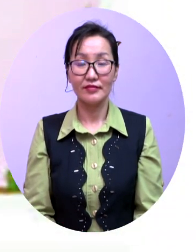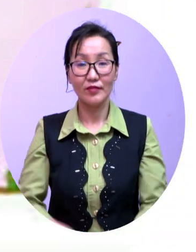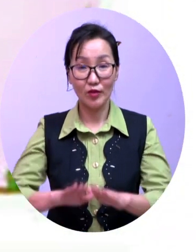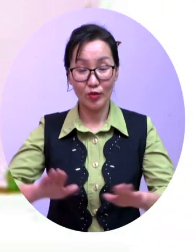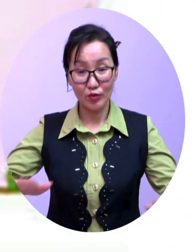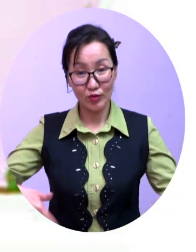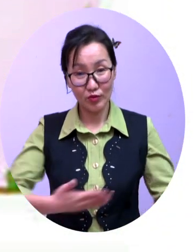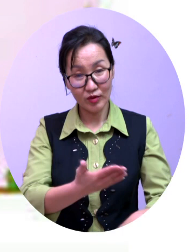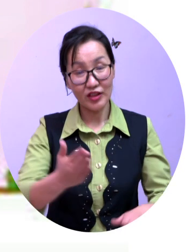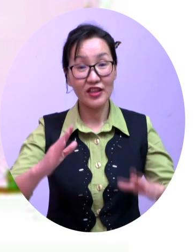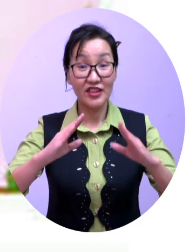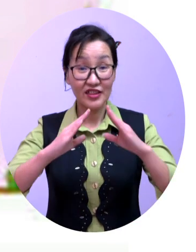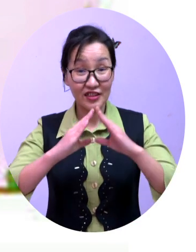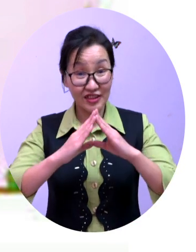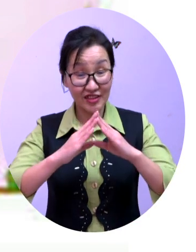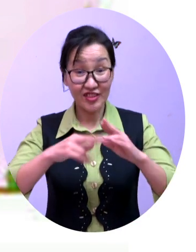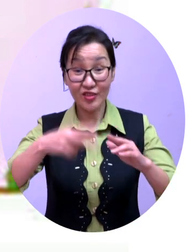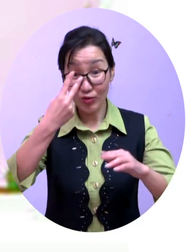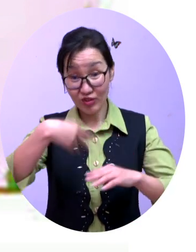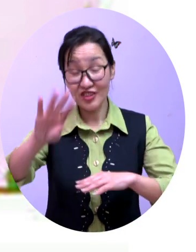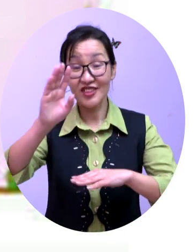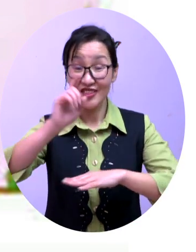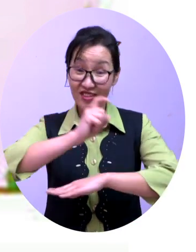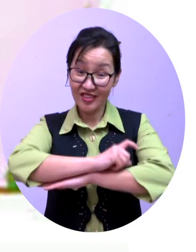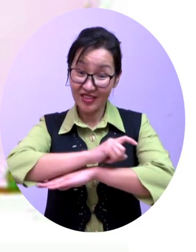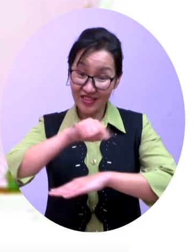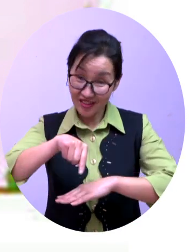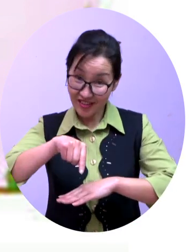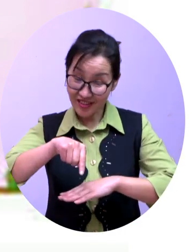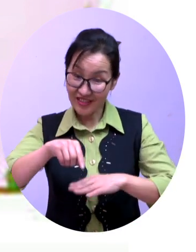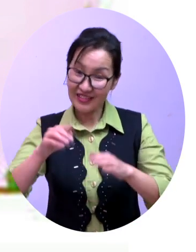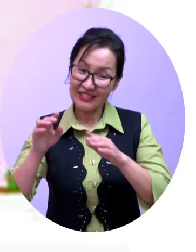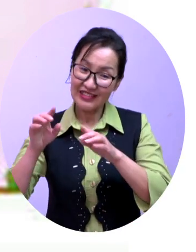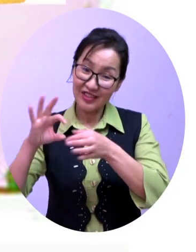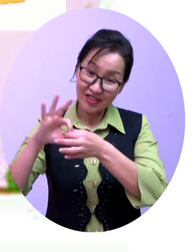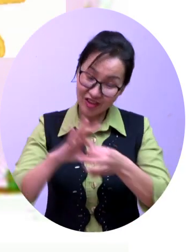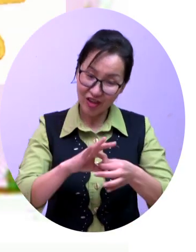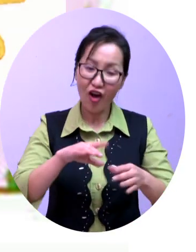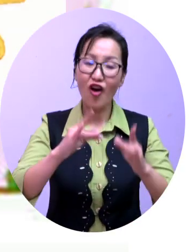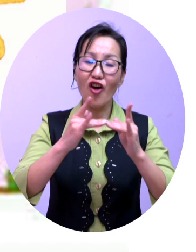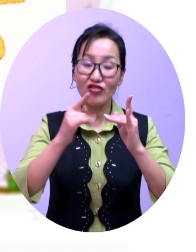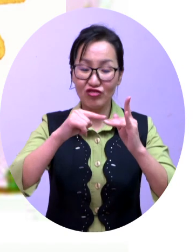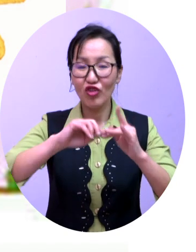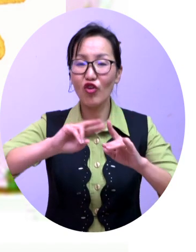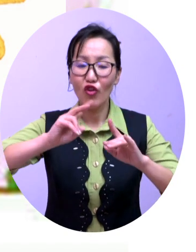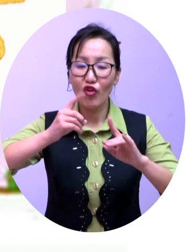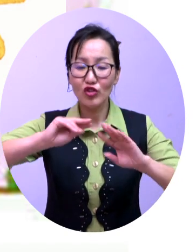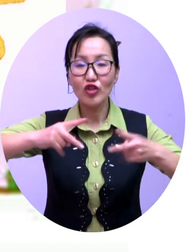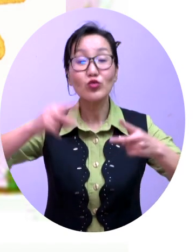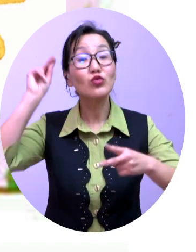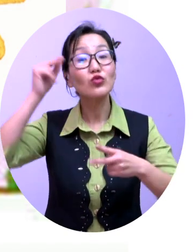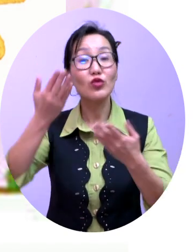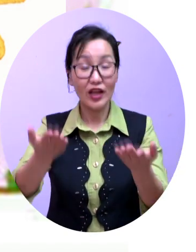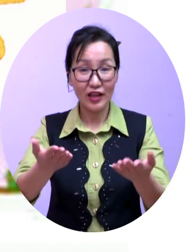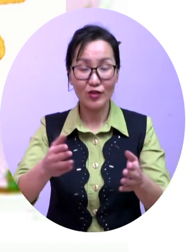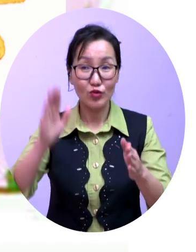Хүүхдүүдээ гэрийн даалгаварт үдсэн бичлэгийнхээ дагуу ор дэрнийхээ давууг сольж сураарай. Сурах хүчгийн 32 дугаар